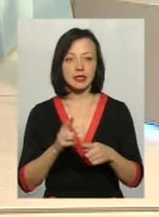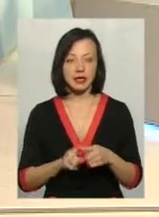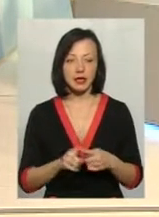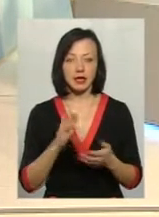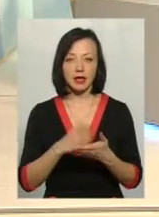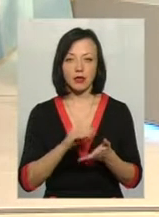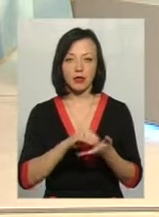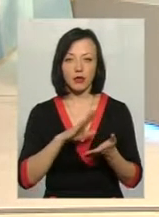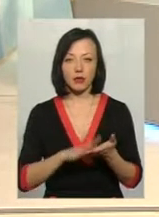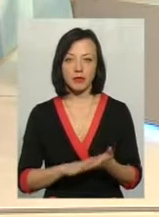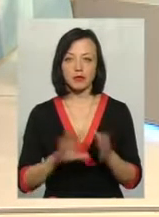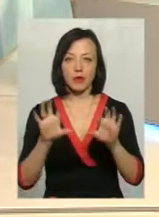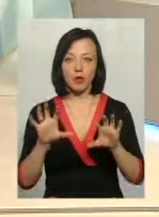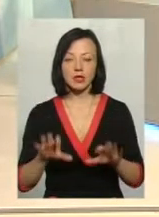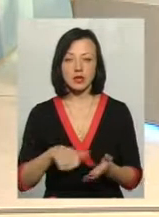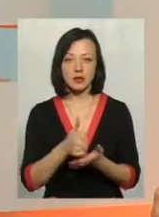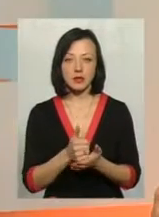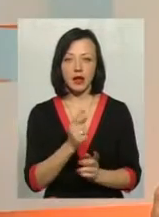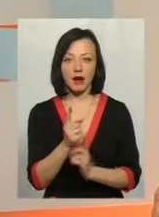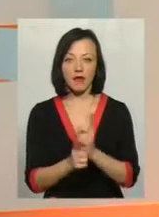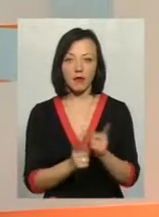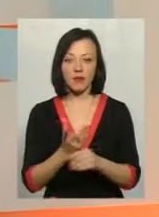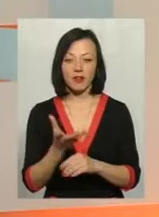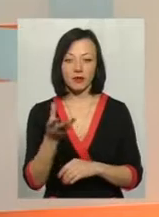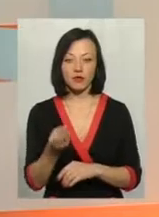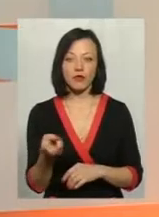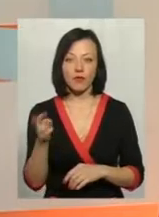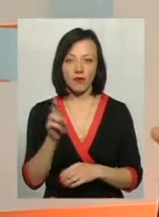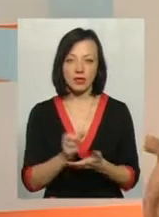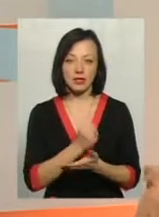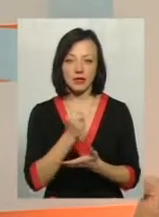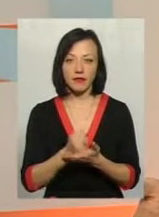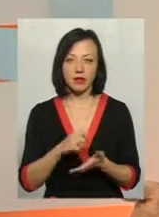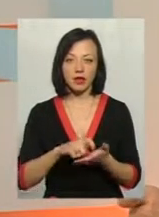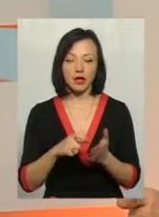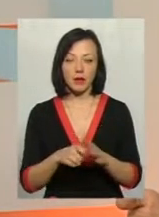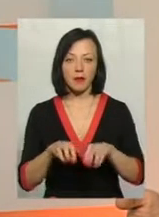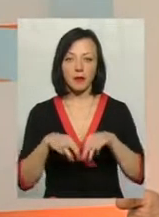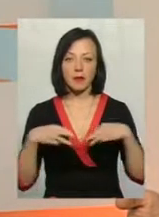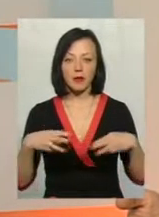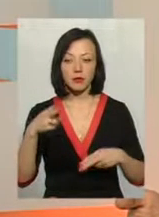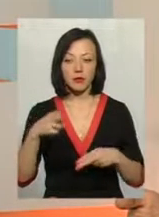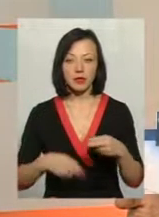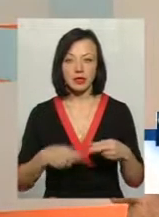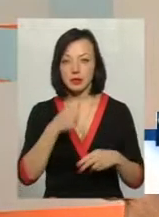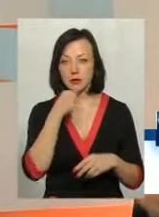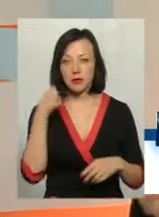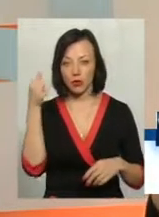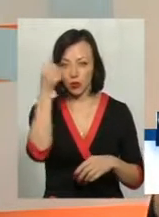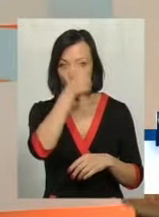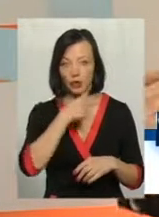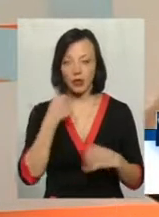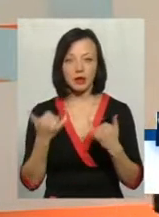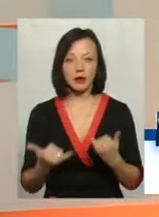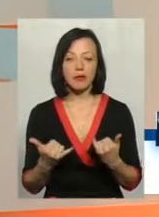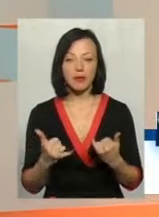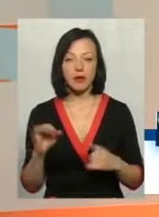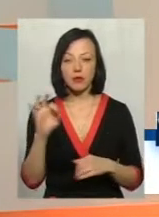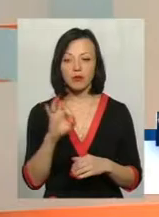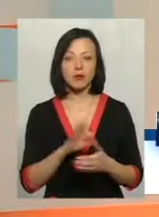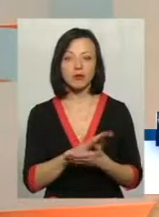прописано в концепції реформи фінансування, яка є затверджена Кабміном наприкінці минулого року. Тепер, що